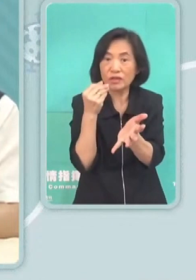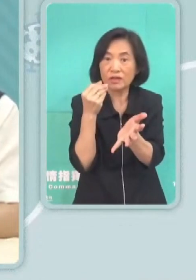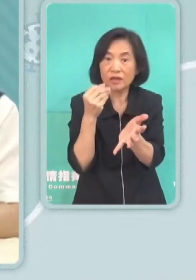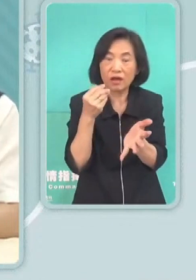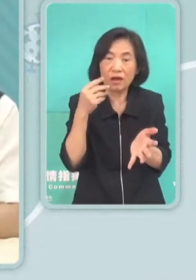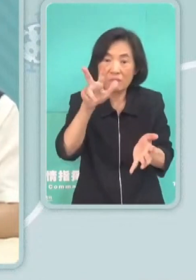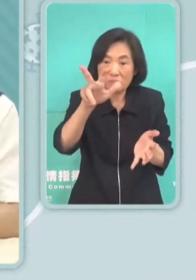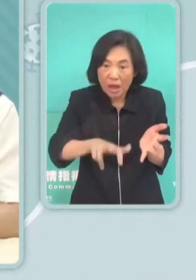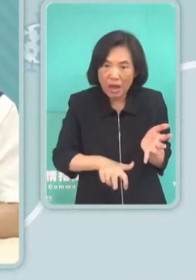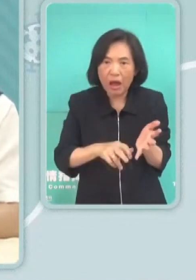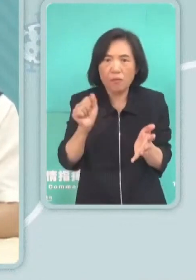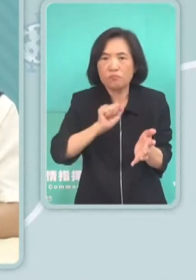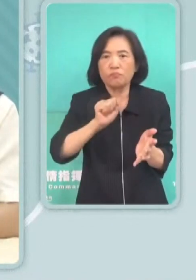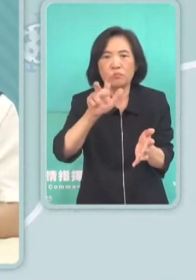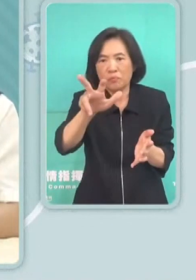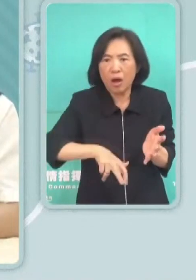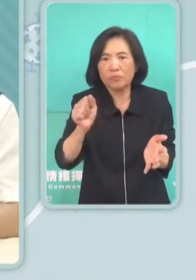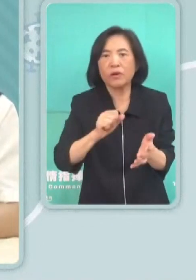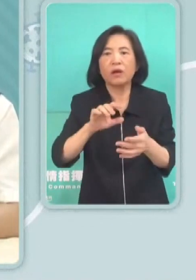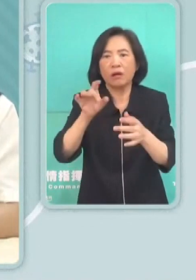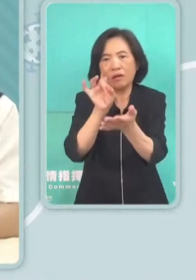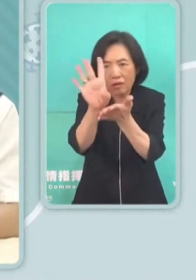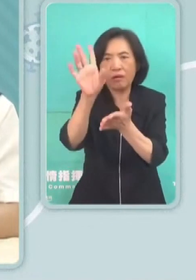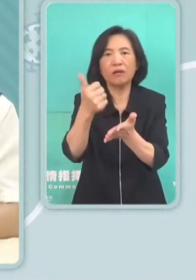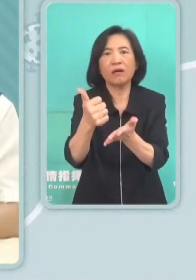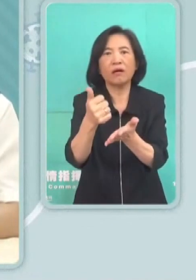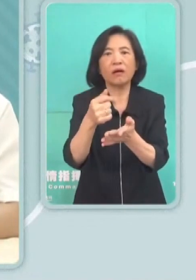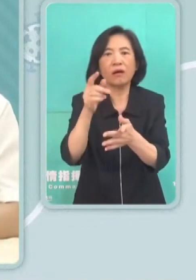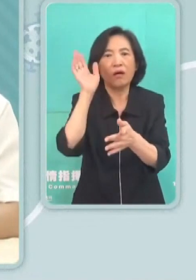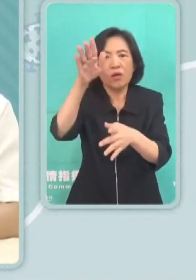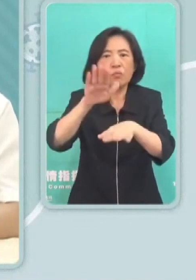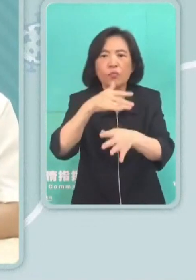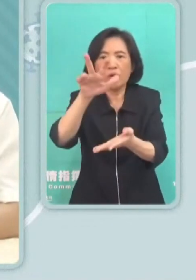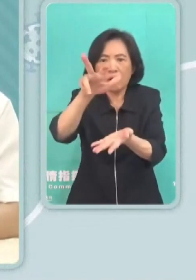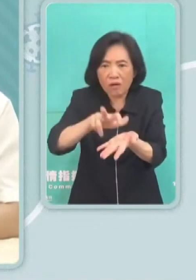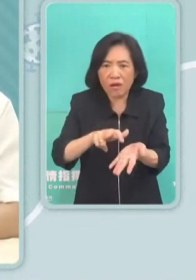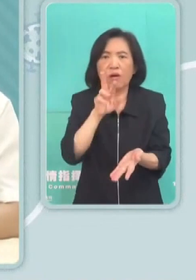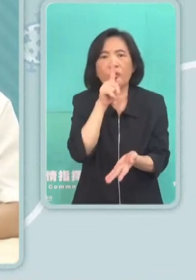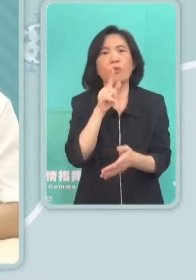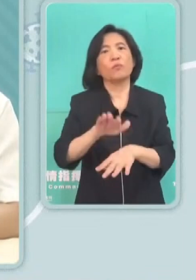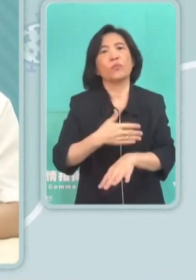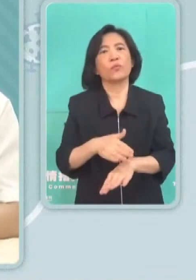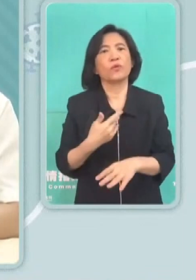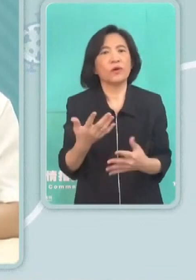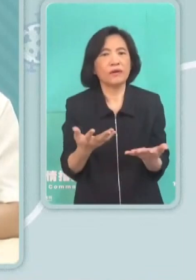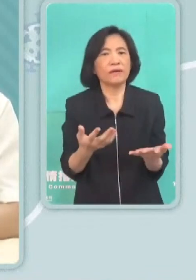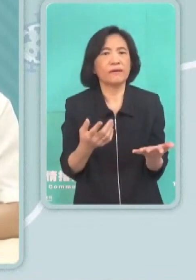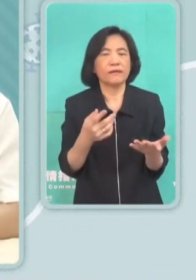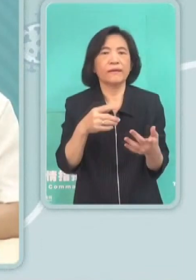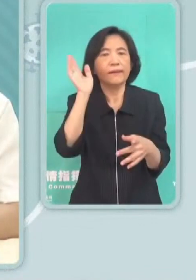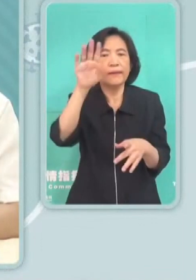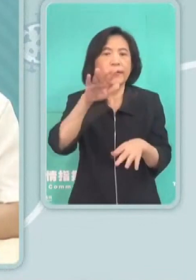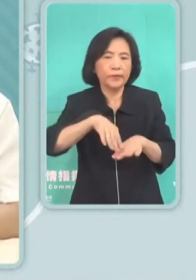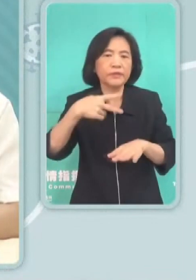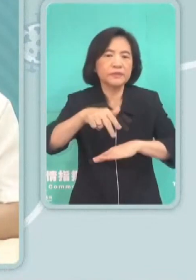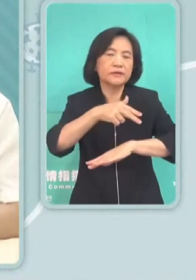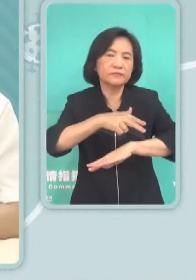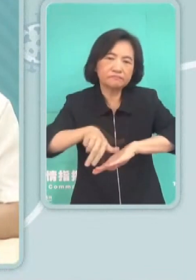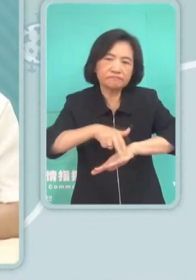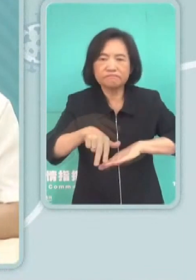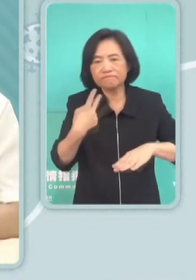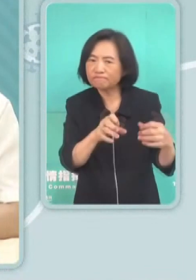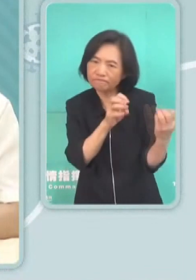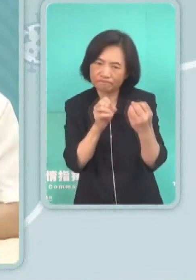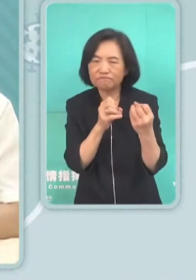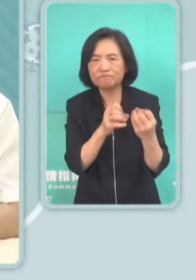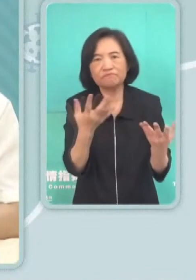拉的荧幕给它拉掉，拿掉，就减少去拉错的机会。这个我们会在跟医院大